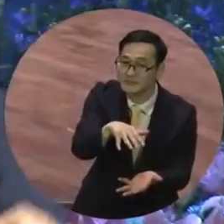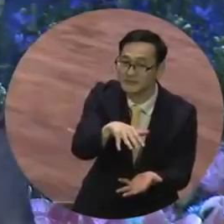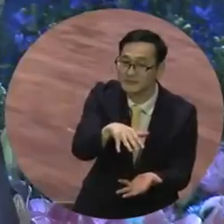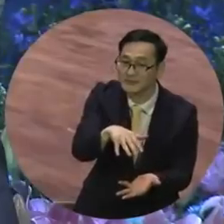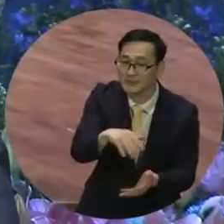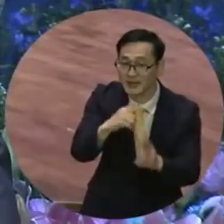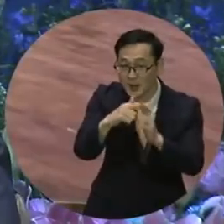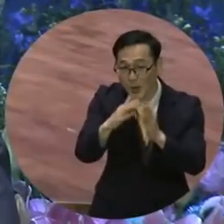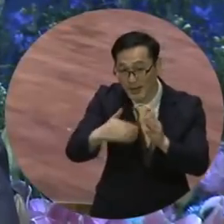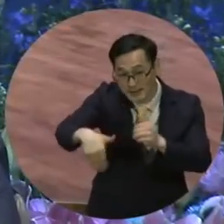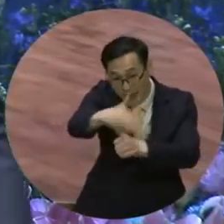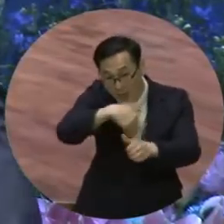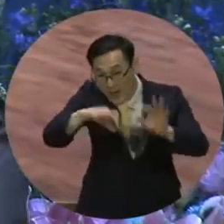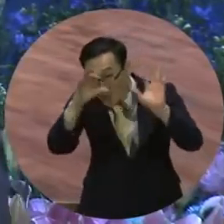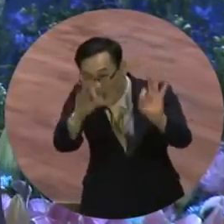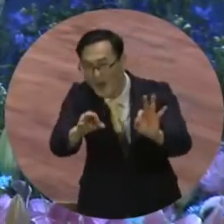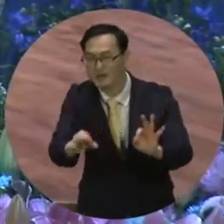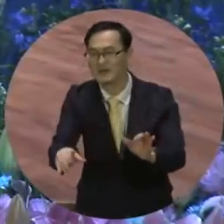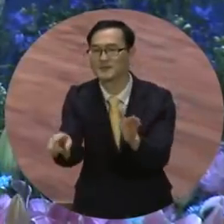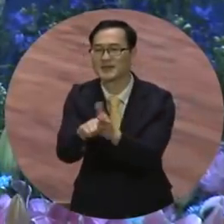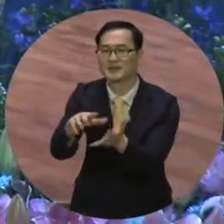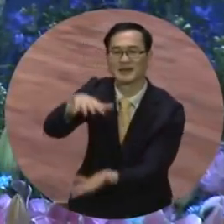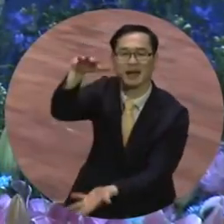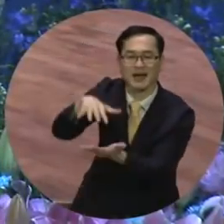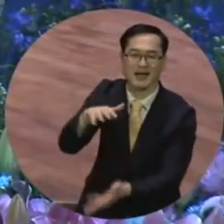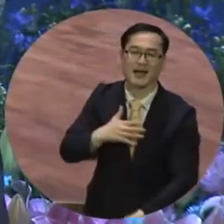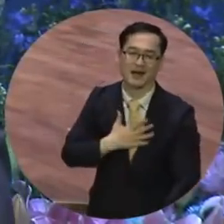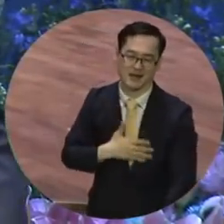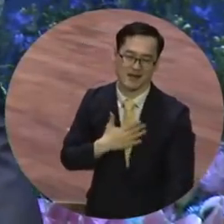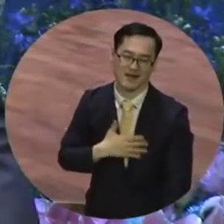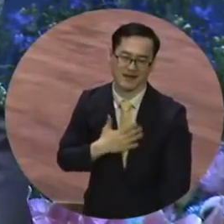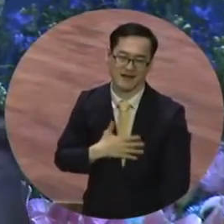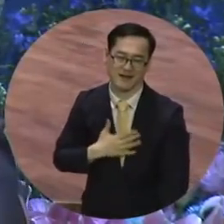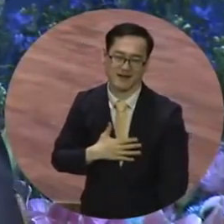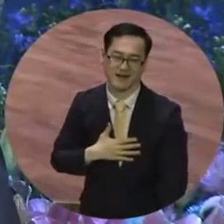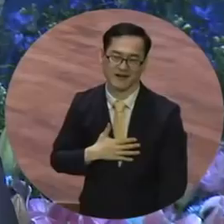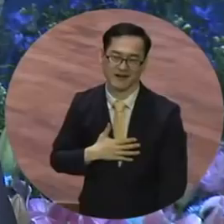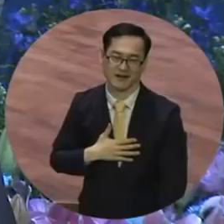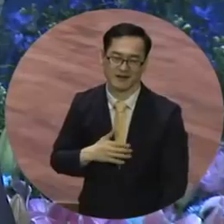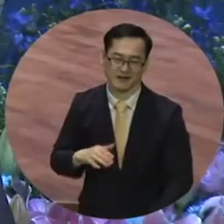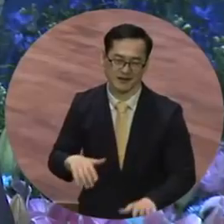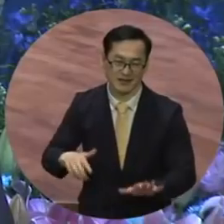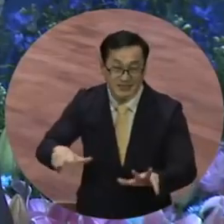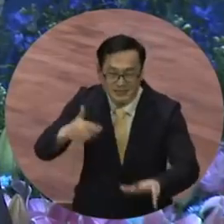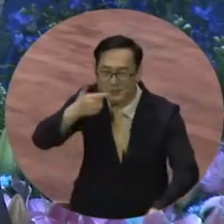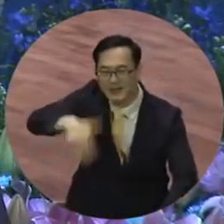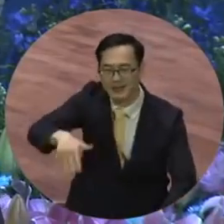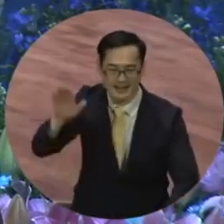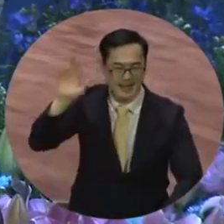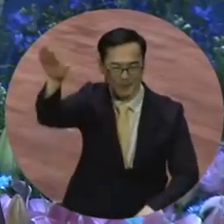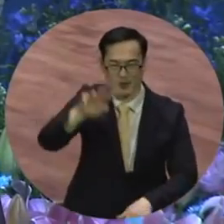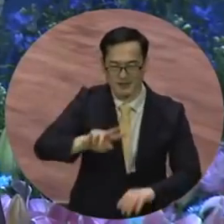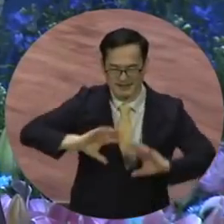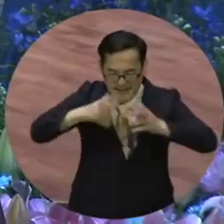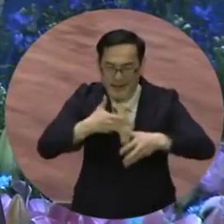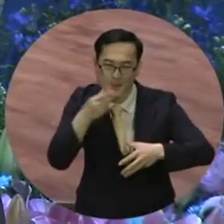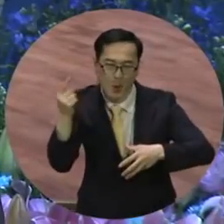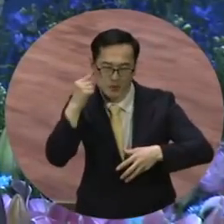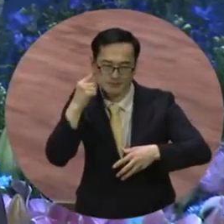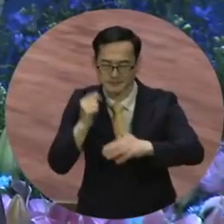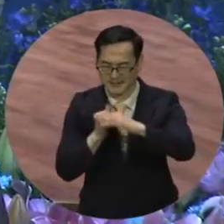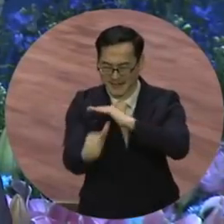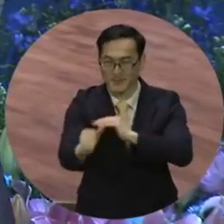보면 아신다니까요. 이 정도는 돼야지. 아멘. 앞으로 더 나가야지. 세계 모든 교회 대표적인 교회